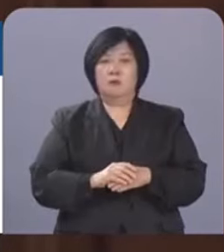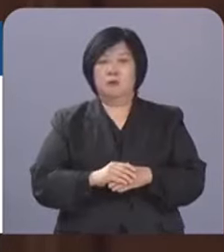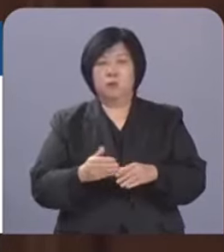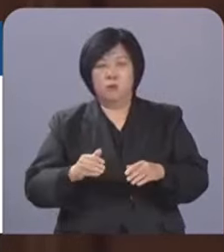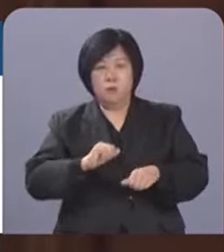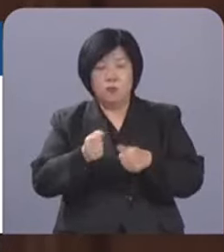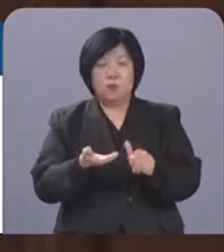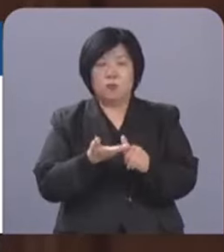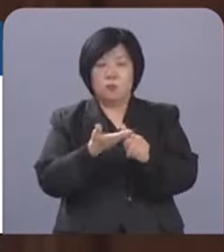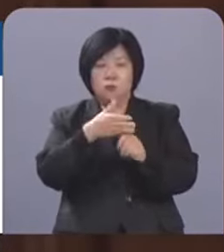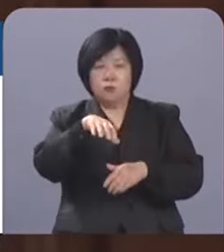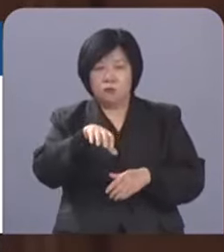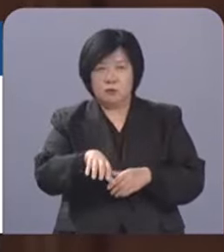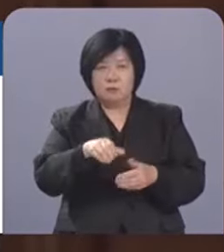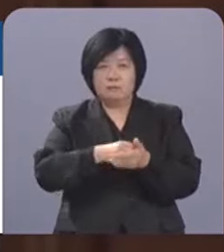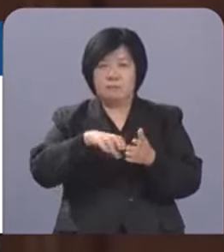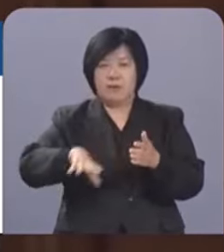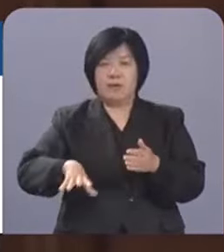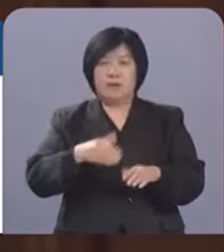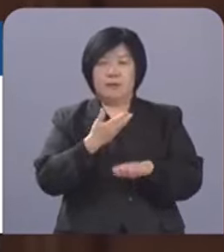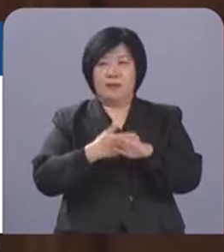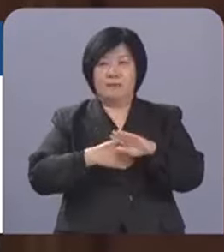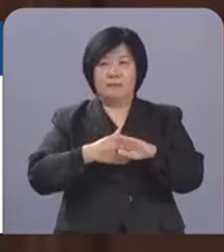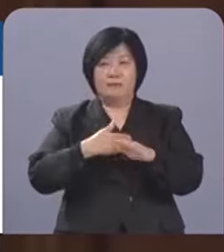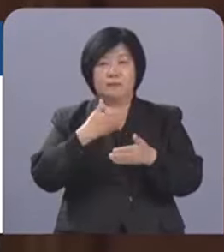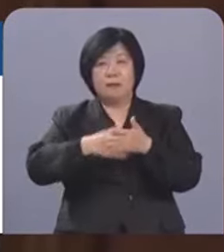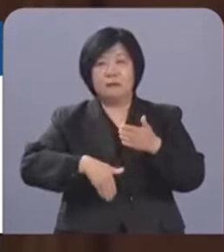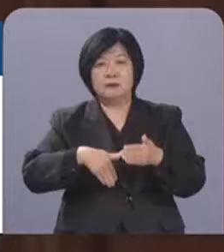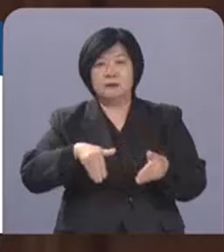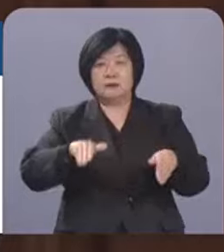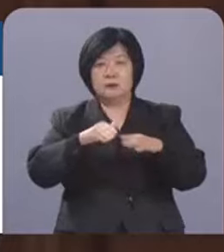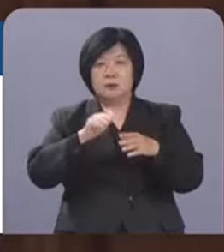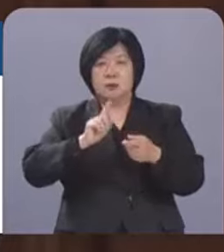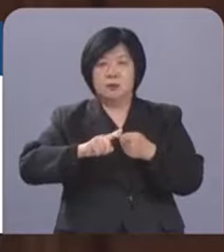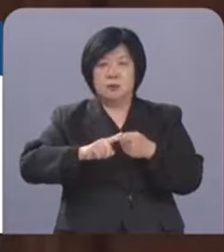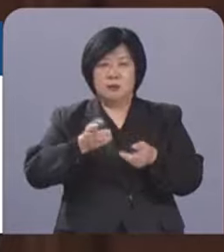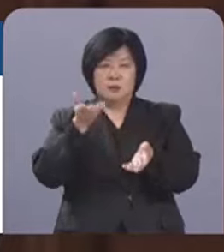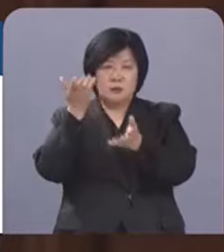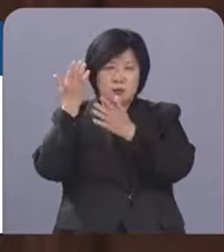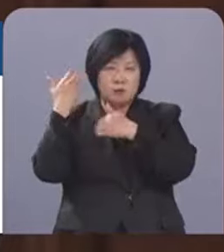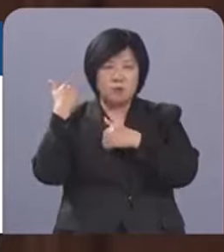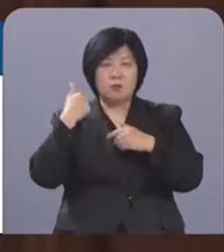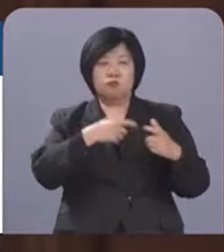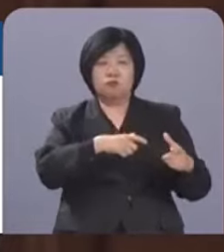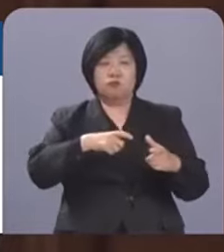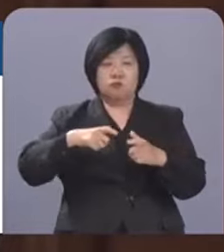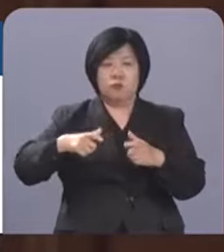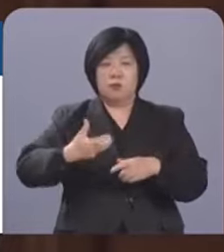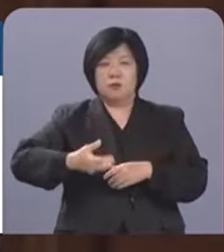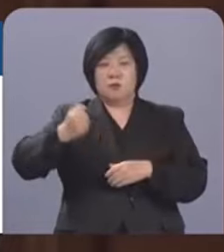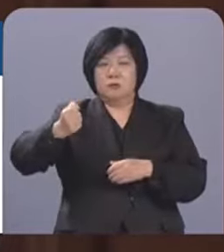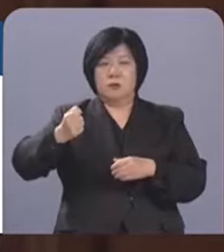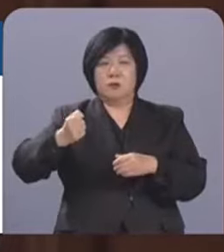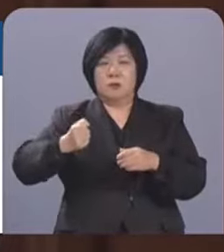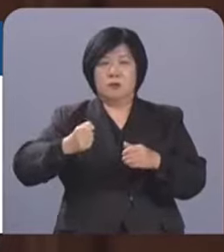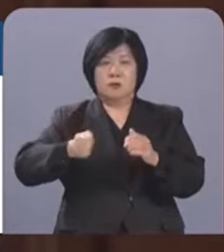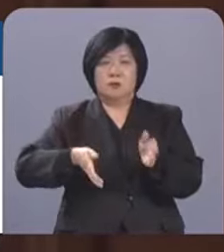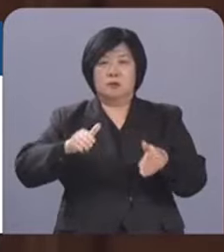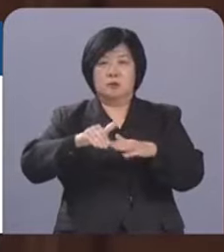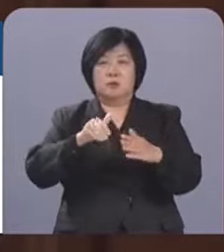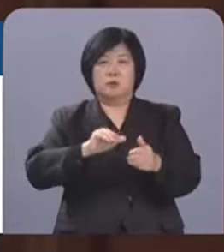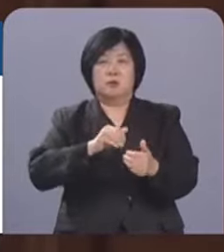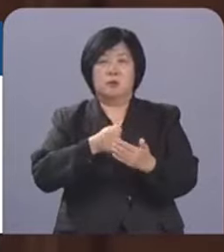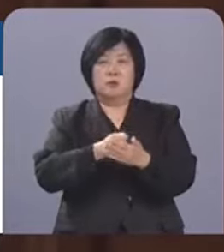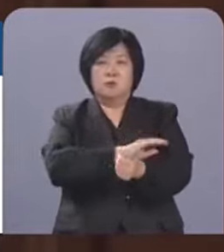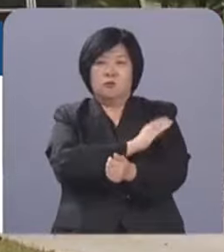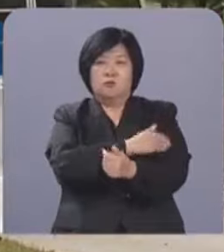궤도, 도축장을 제외한 나머지 시설들에 대하여 기존의 구군에서 가지고 있던 시설 결정권을